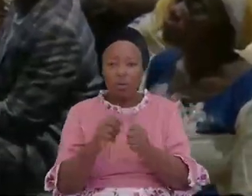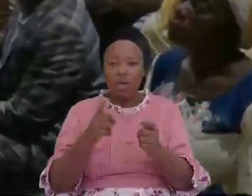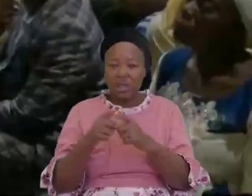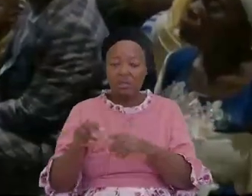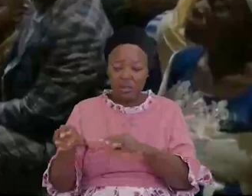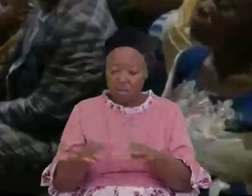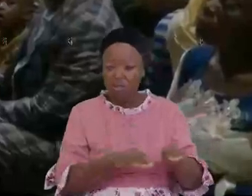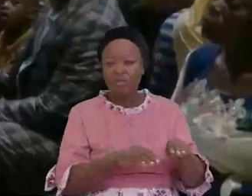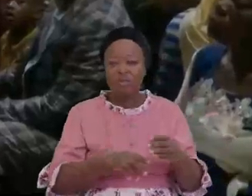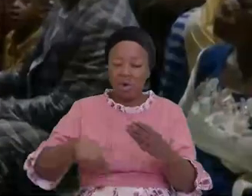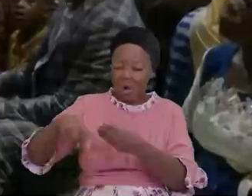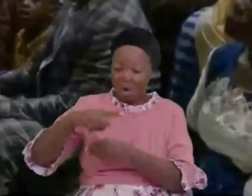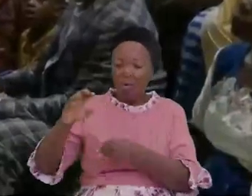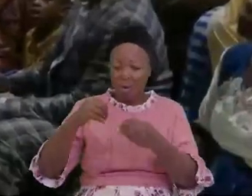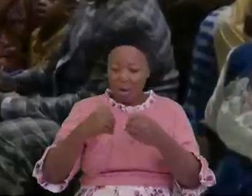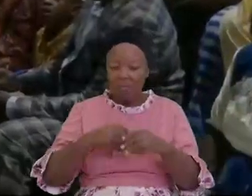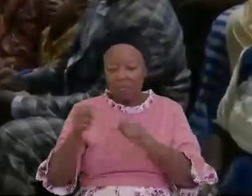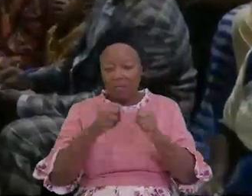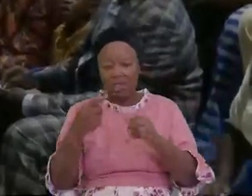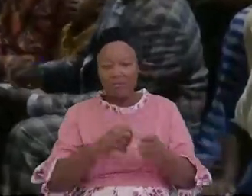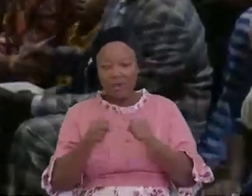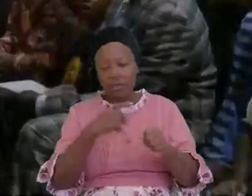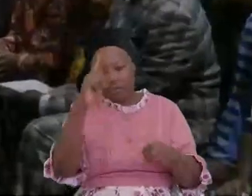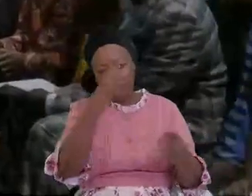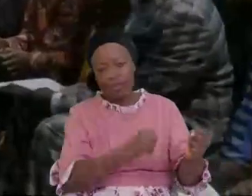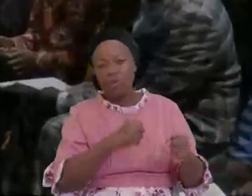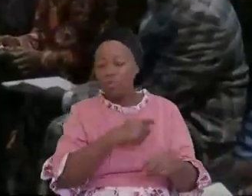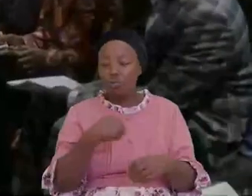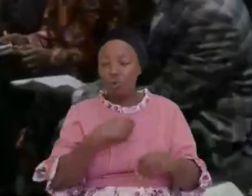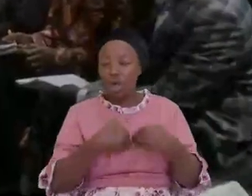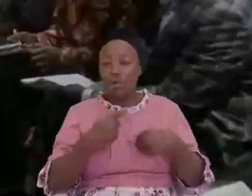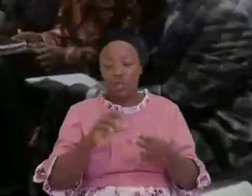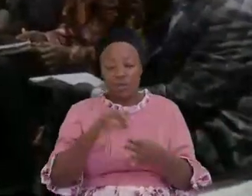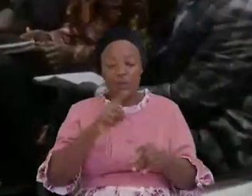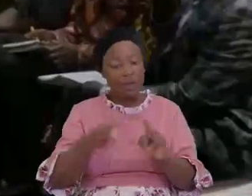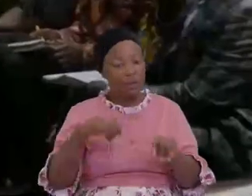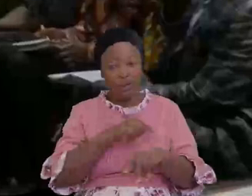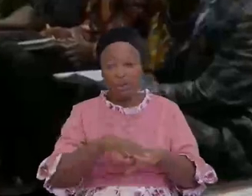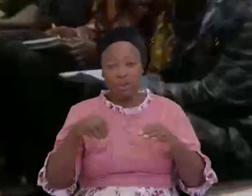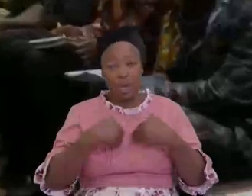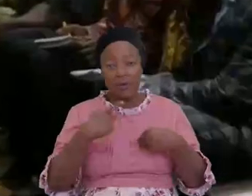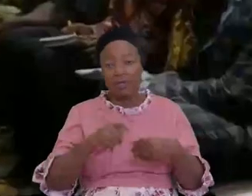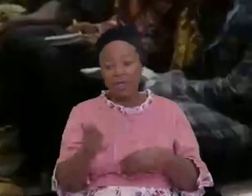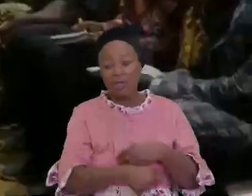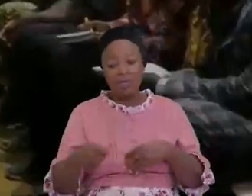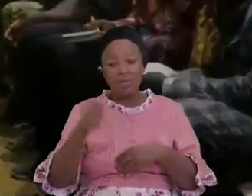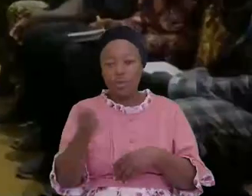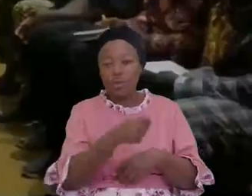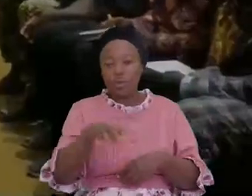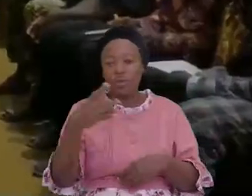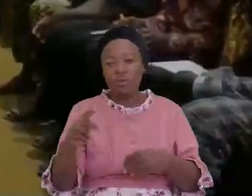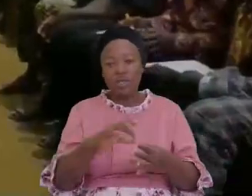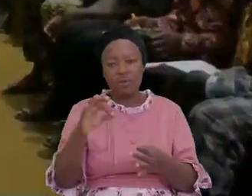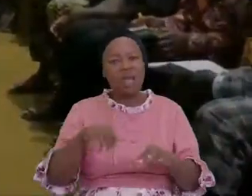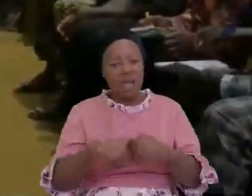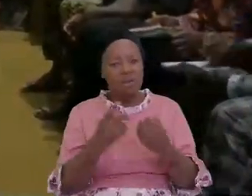Et si nous baladons, et nous voulons donc nous engager dans le combat de la foi. Et nous n'avons pas l'épée. Comment